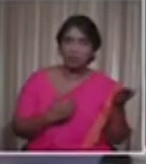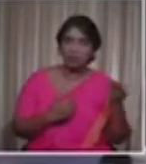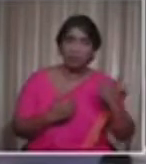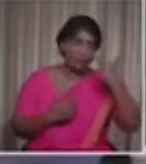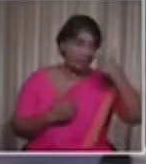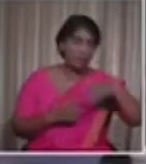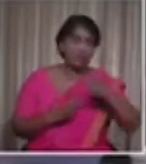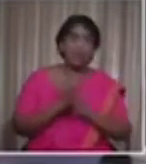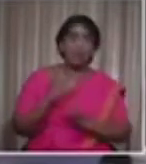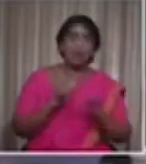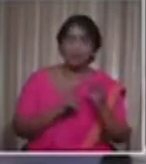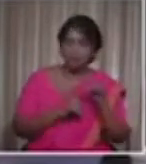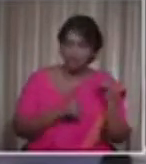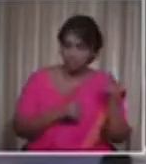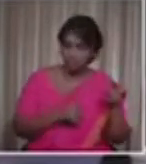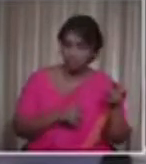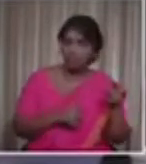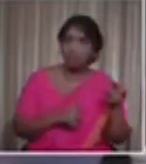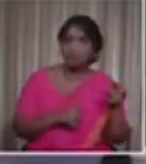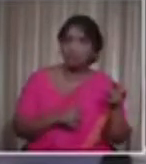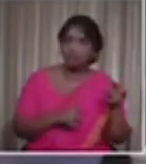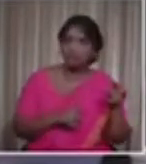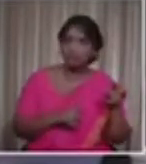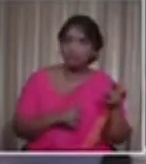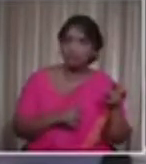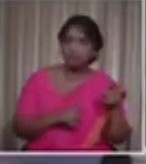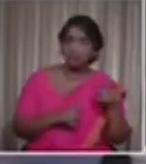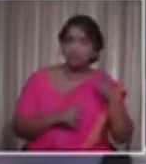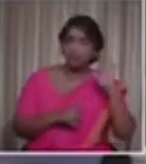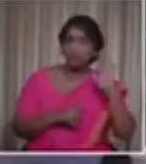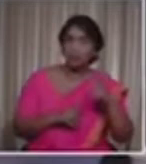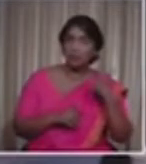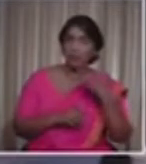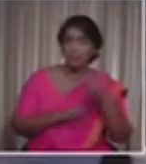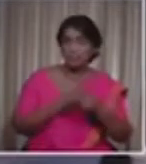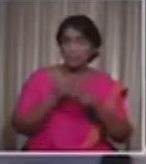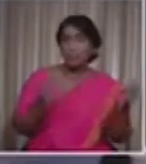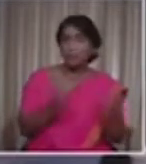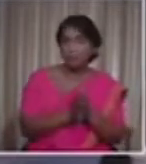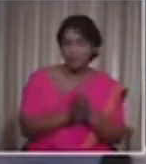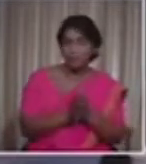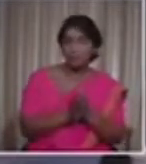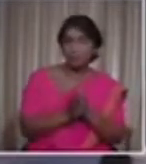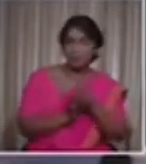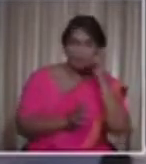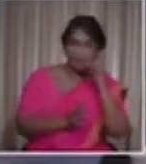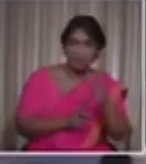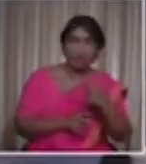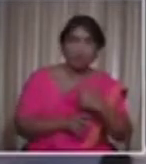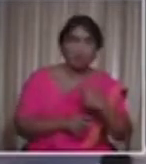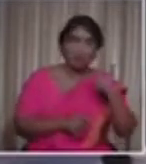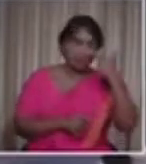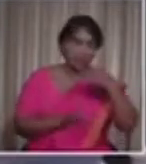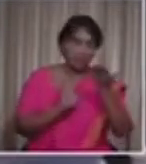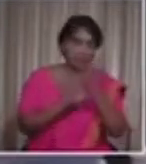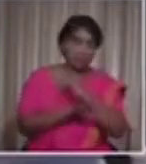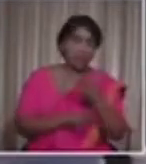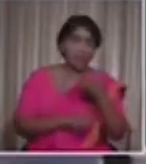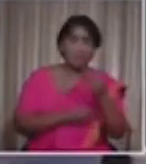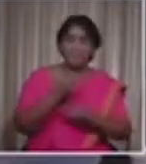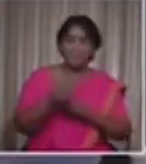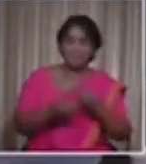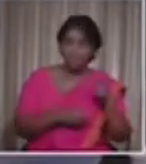බලශක්ති ඇමතුමත් ඉන්නේ විශේෂයෙන්ම දීවර කර්මාන්තය ගැන බලන්න. බලශක්ති වලට ඉස්සෙල්ලා බලන්න දීවර